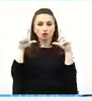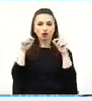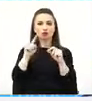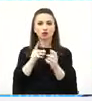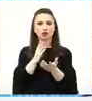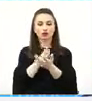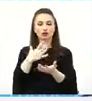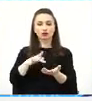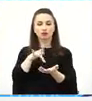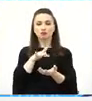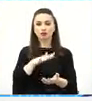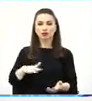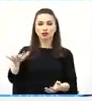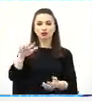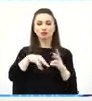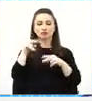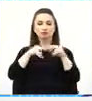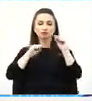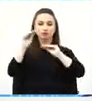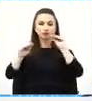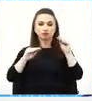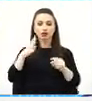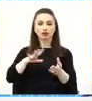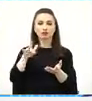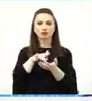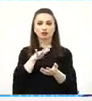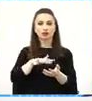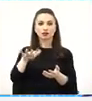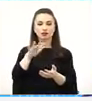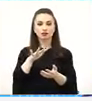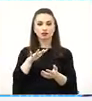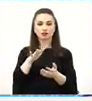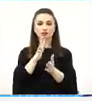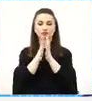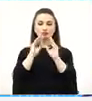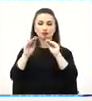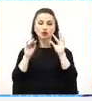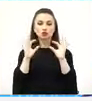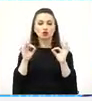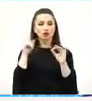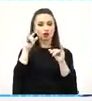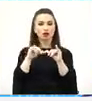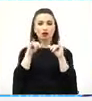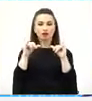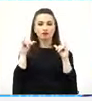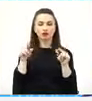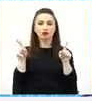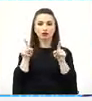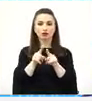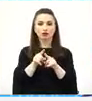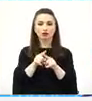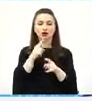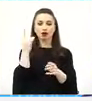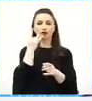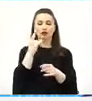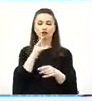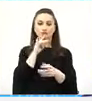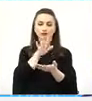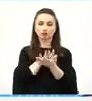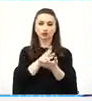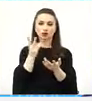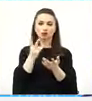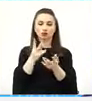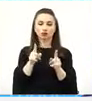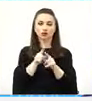ხდება თბილისის განაშენიანება, თბილისის ურბანული სწორი განვითარება და ჩვენ ამით ერთხელ და სამუდამოდ